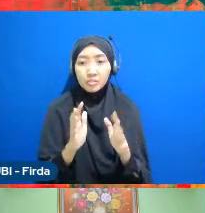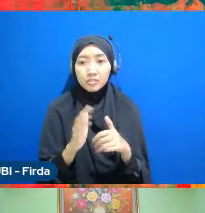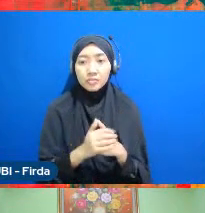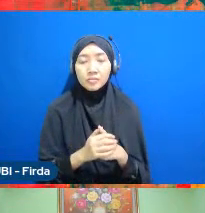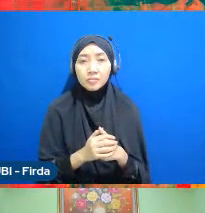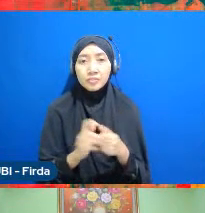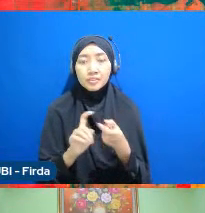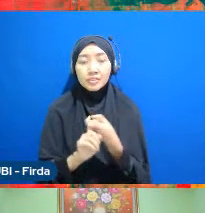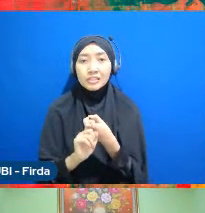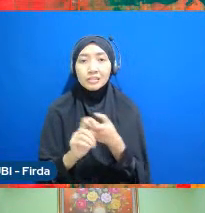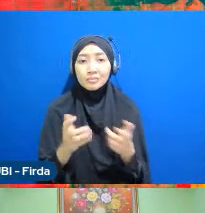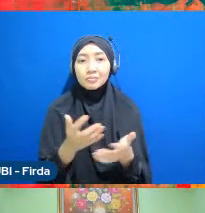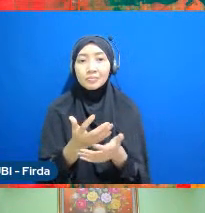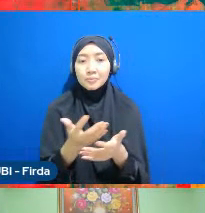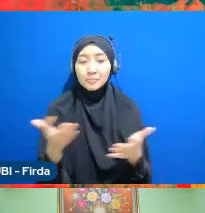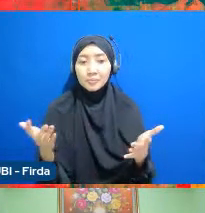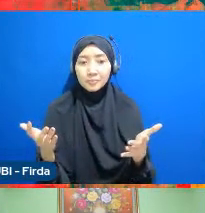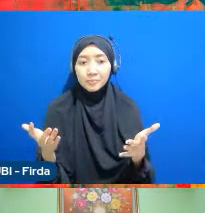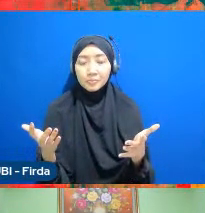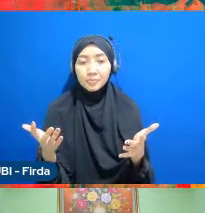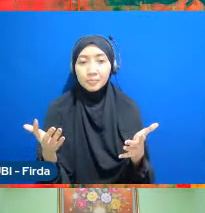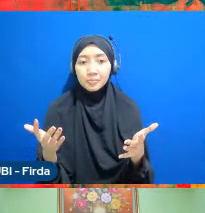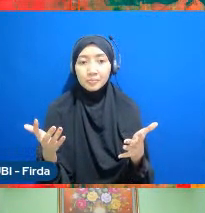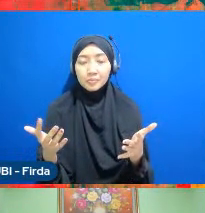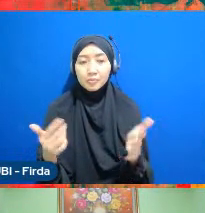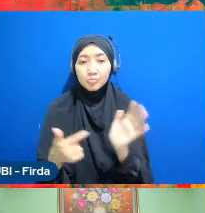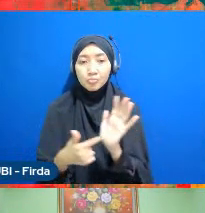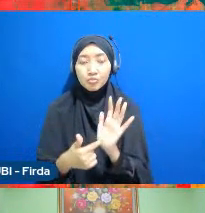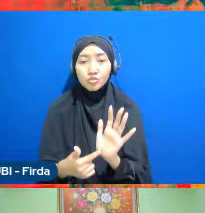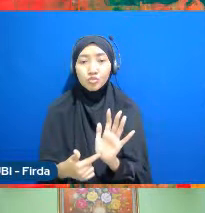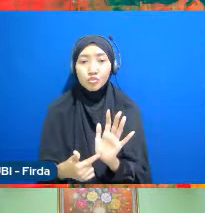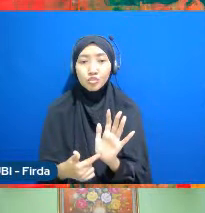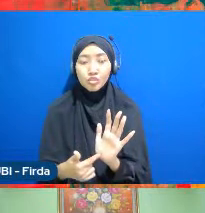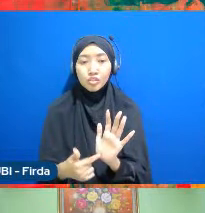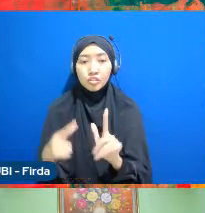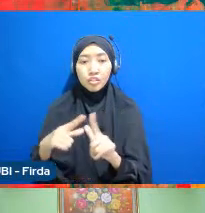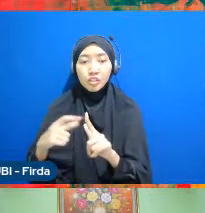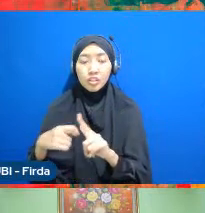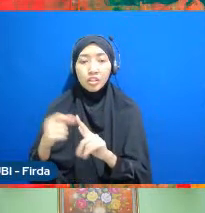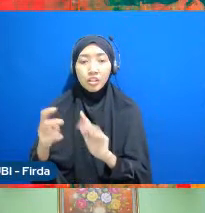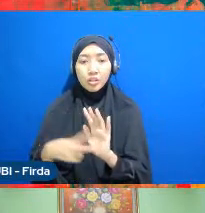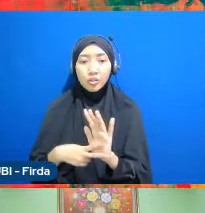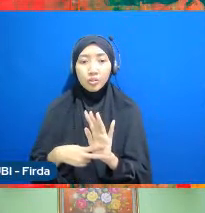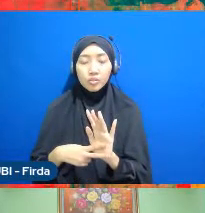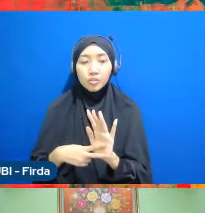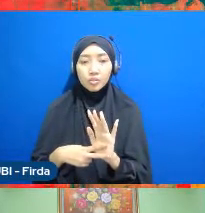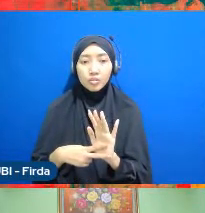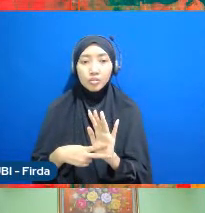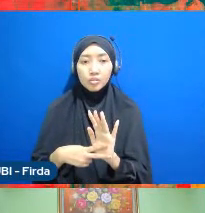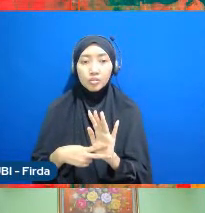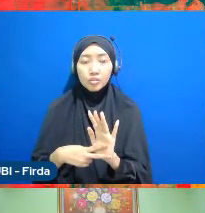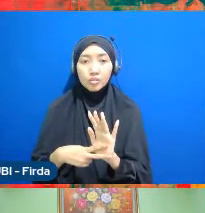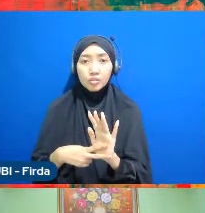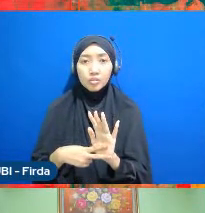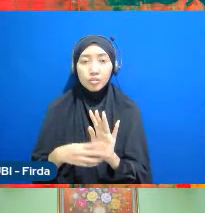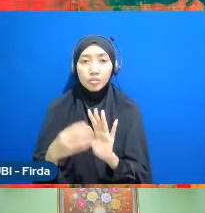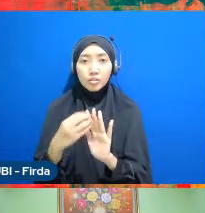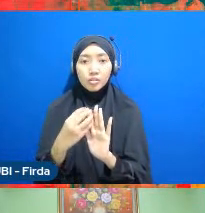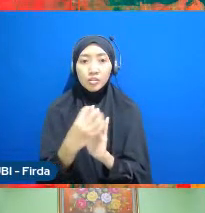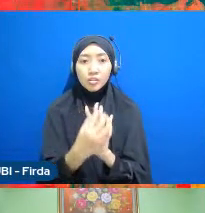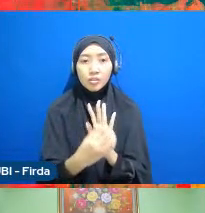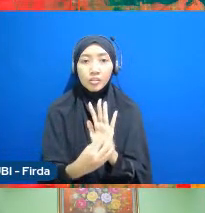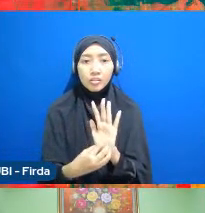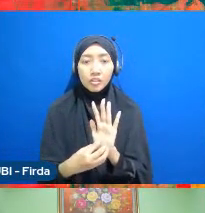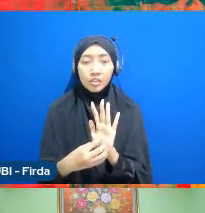sahabat akan tampak di akun sahabat beranda atau kelas.